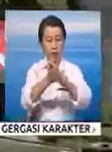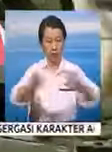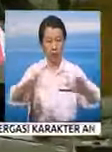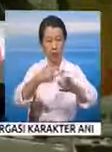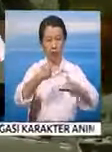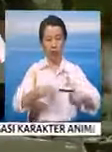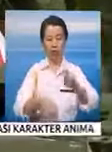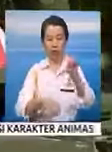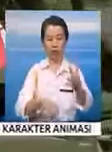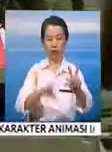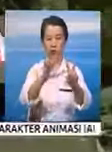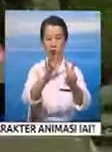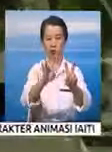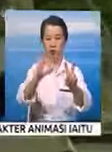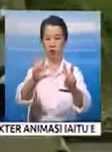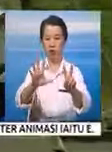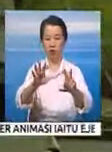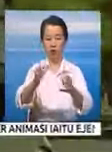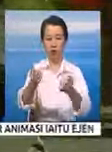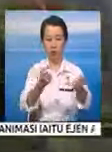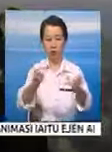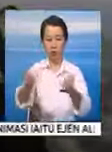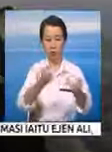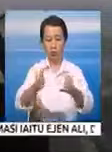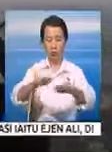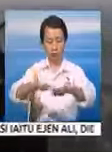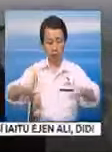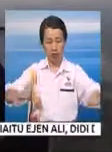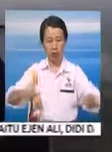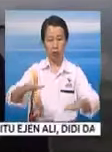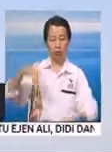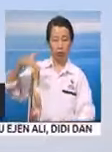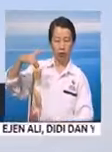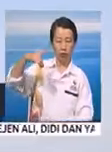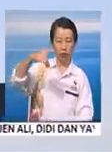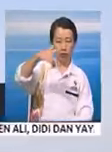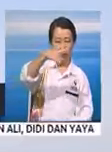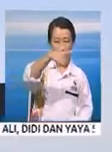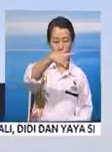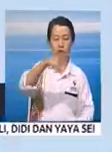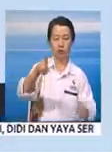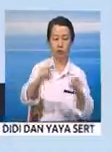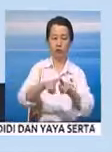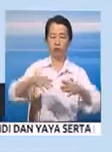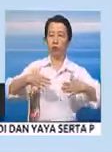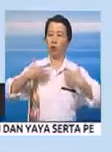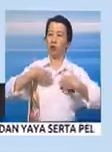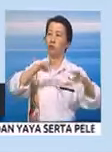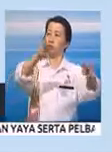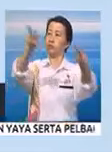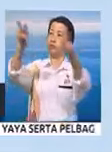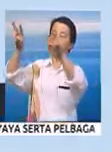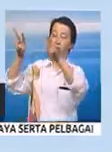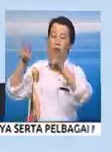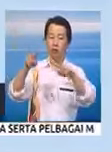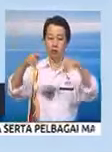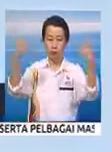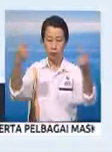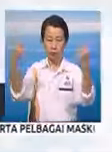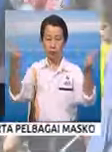daripada 285 jentera darat dan 60 aset udara Putrajaya turut memeriahkan suasana sambutan.